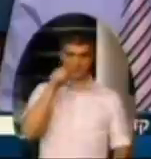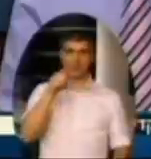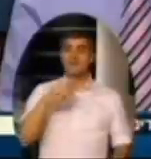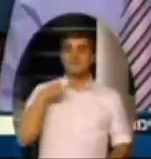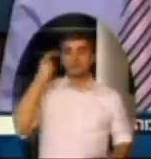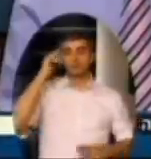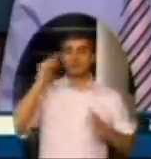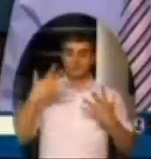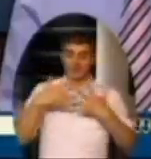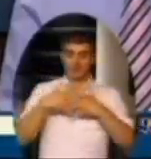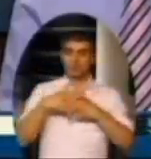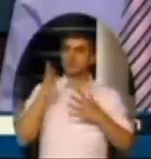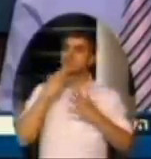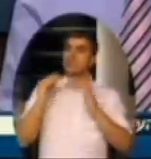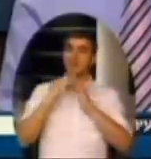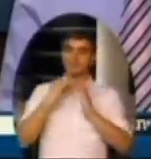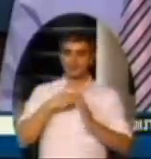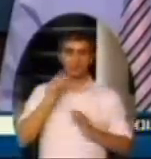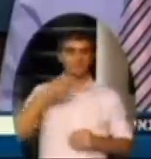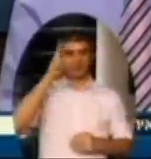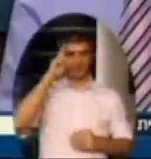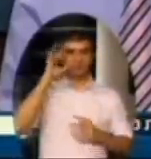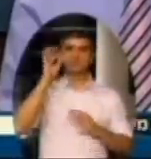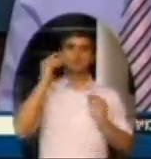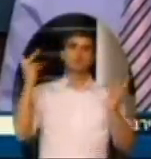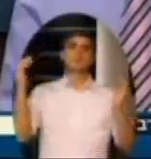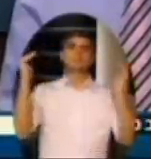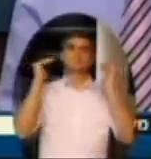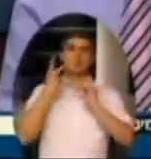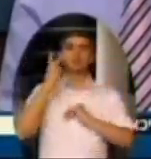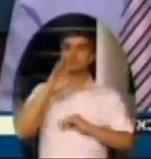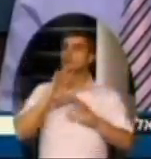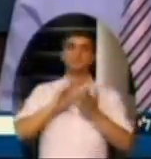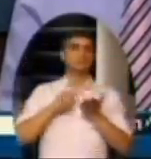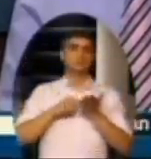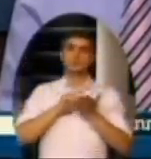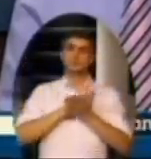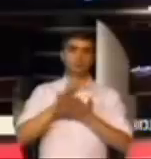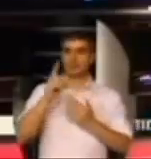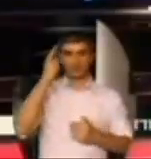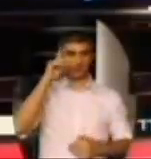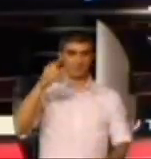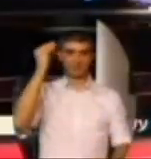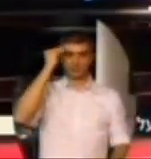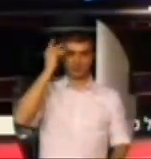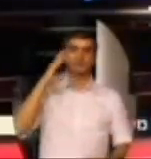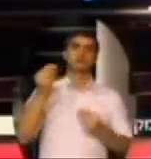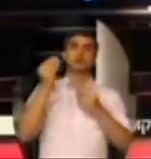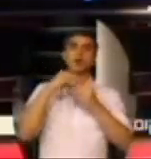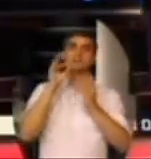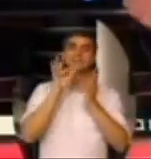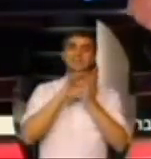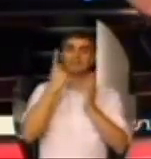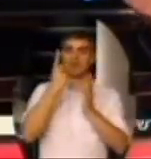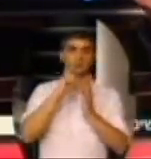ואני חושב שאם האיחוד הזה בין ישראל ביתנו לבין הליכוד הסיכוי פוחת עוד יותר מהסיבה הפשוטה כי זה אני לא יודע אם את זוכרת אבל יש עוד איזה